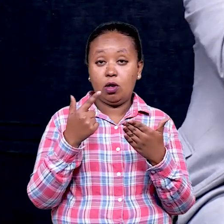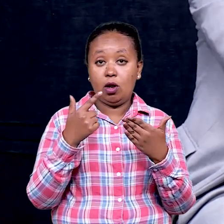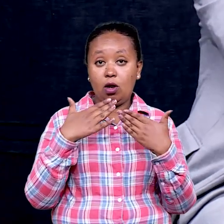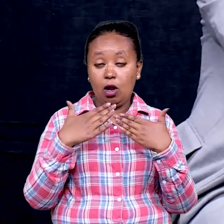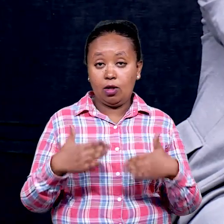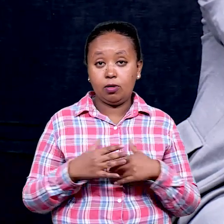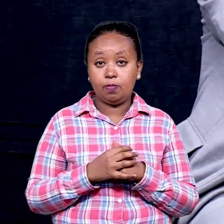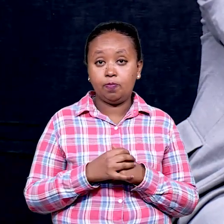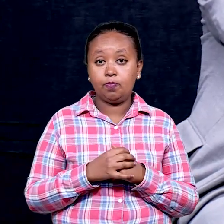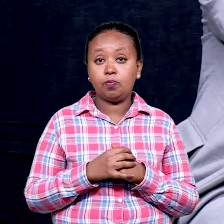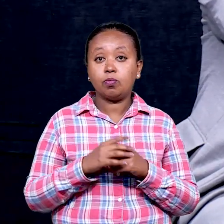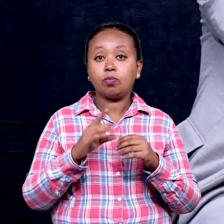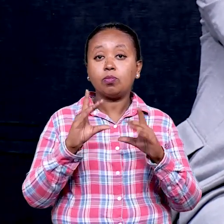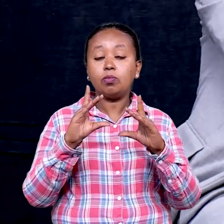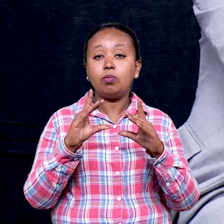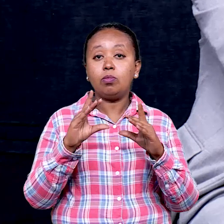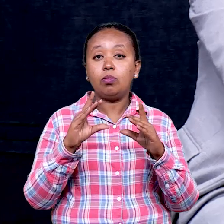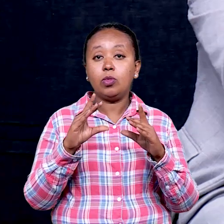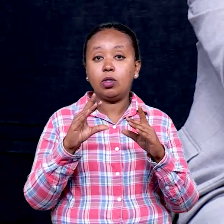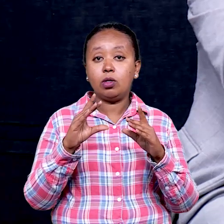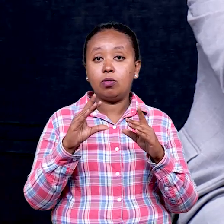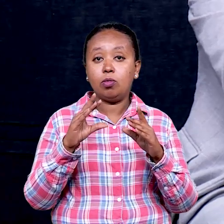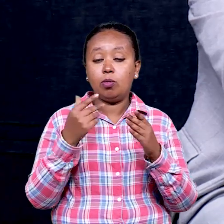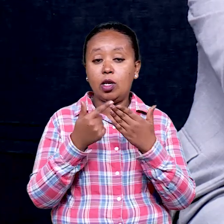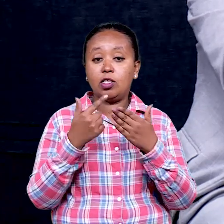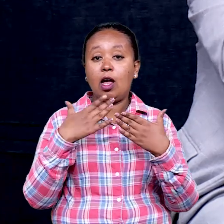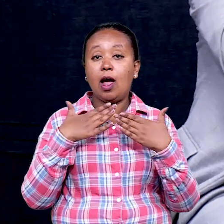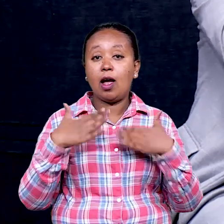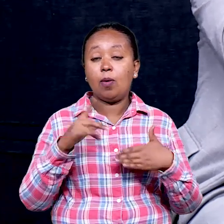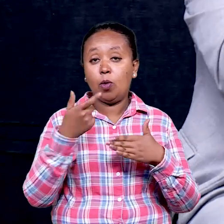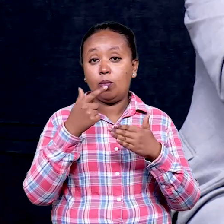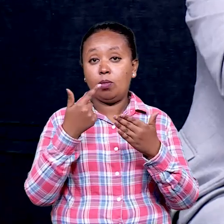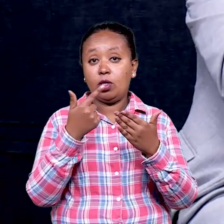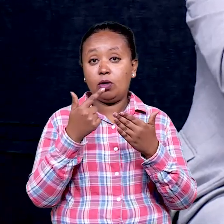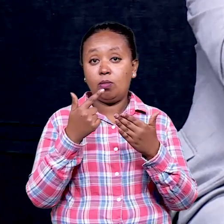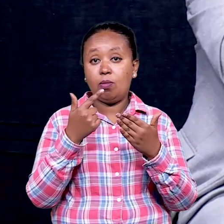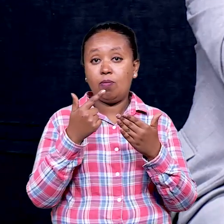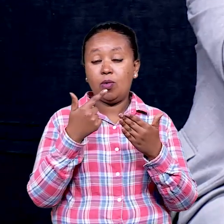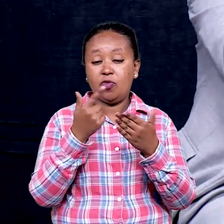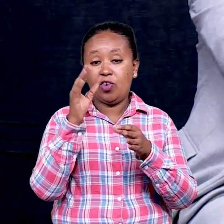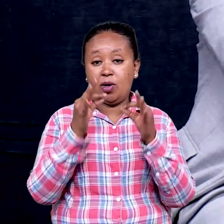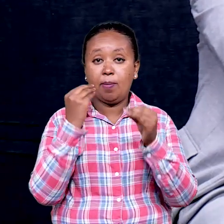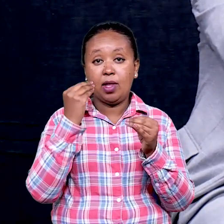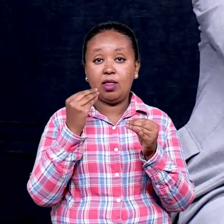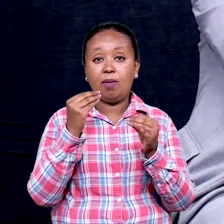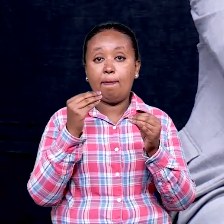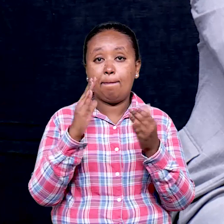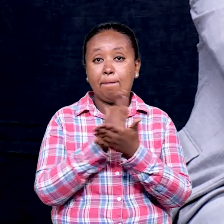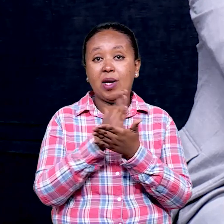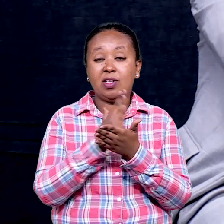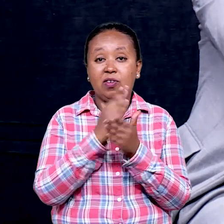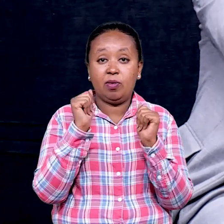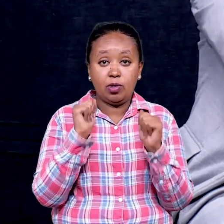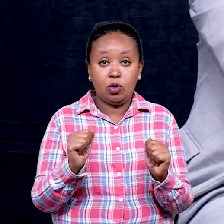አክተሮች ፓርቲ የሚሆኑበትም አጋጣሚ ስላለ ፍርድ ቤቶች ለምሳሌ ሊያሳትፏቸው